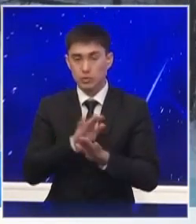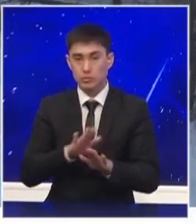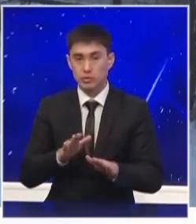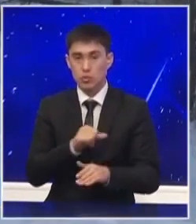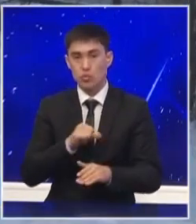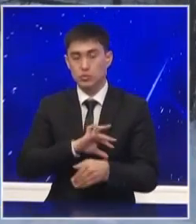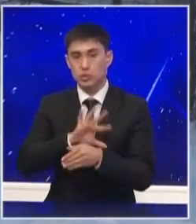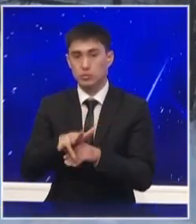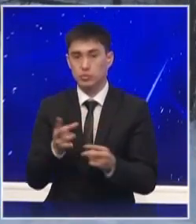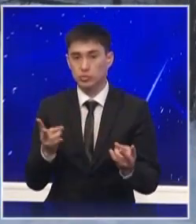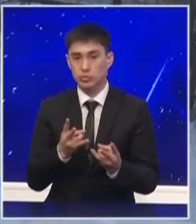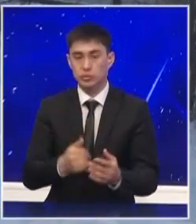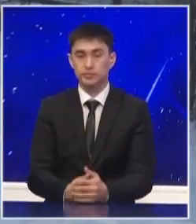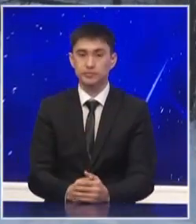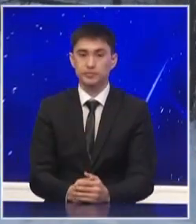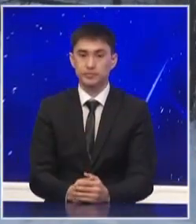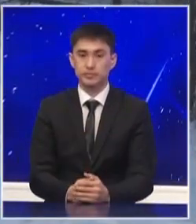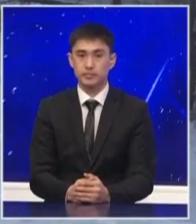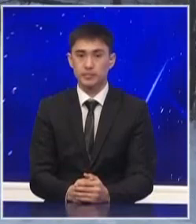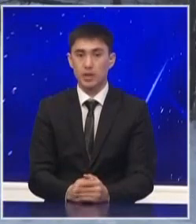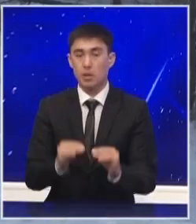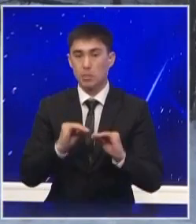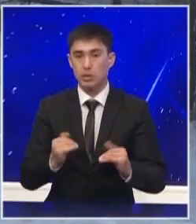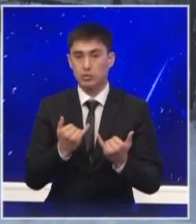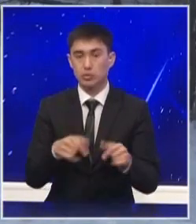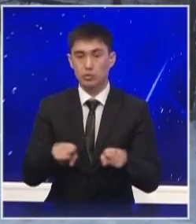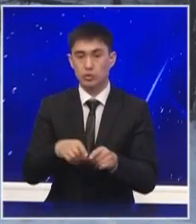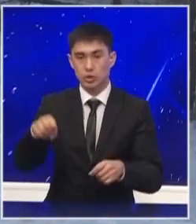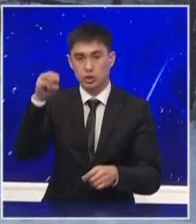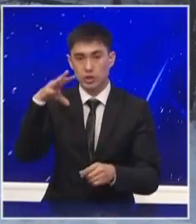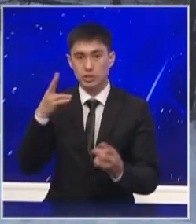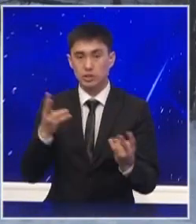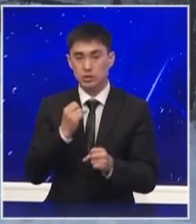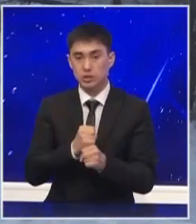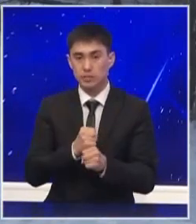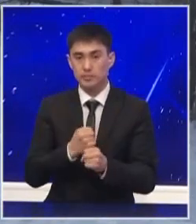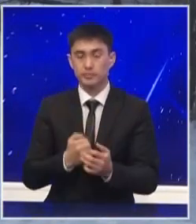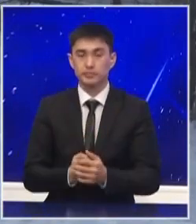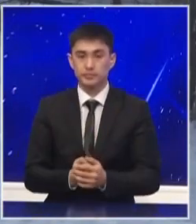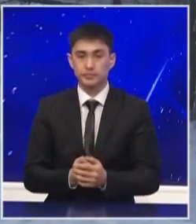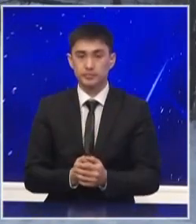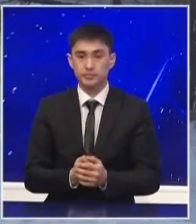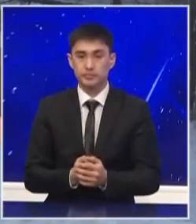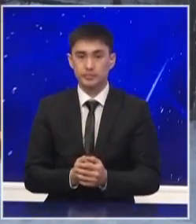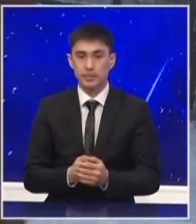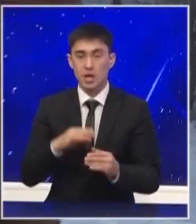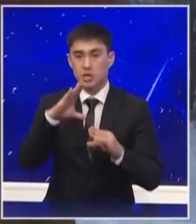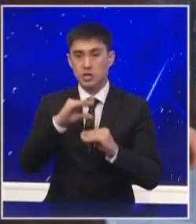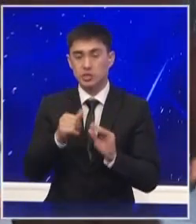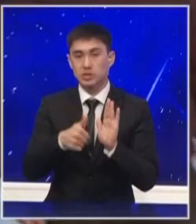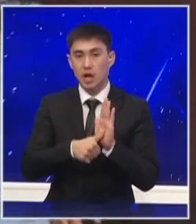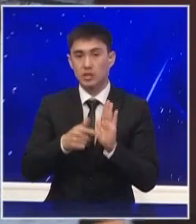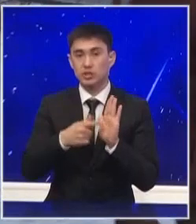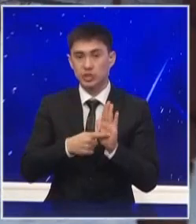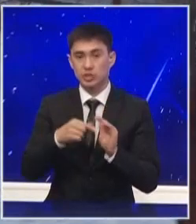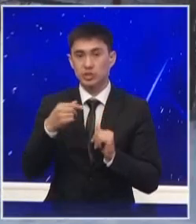өзімізді өзіміз қамтамасыз етпесек болмайтын дүние. Балалар үшін осындай жарық. Бір жағынан әдейін, бір жағын кешкісін сағат